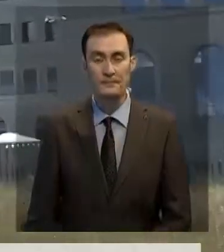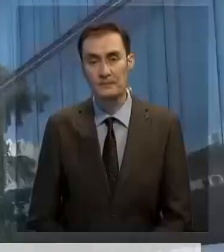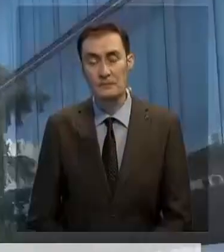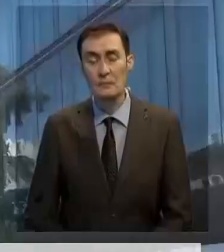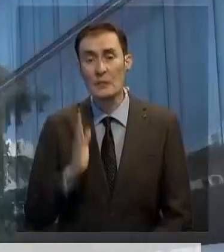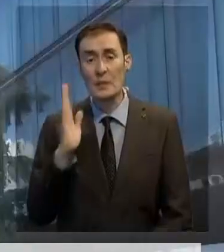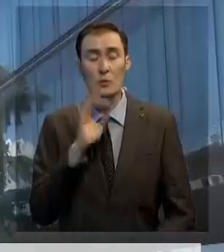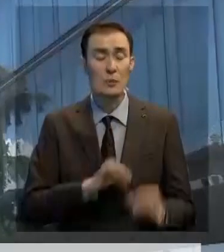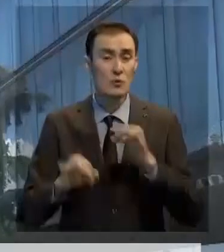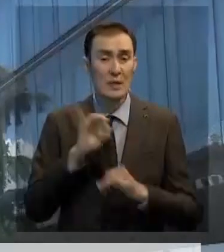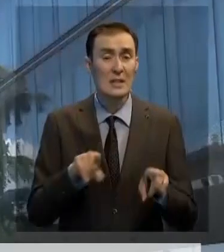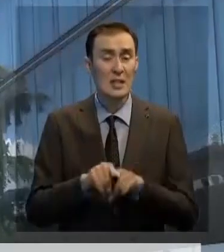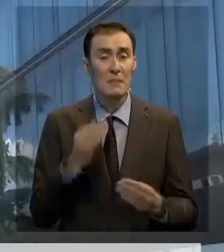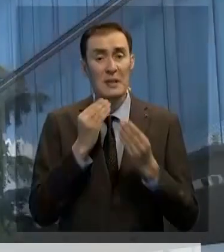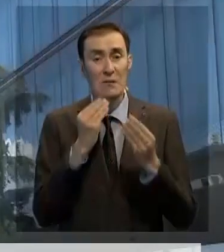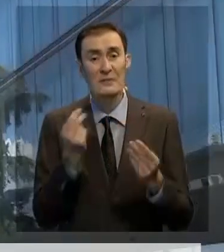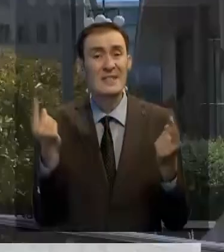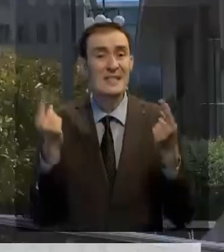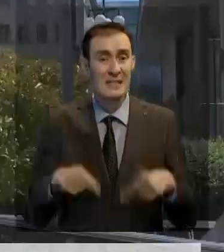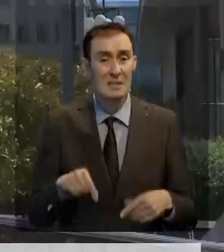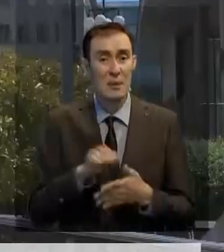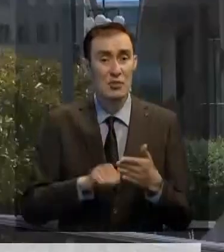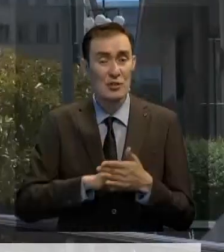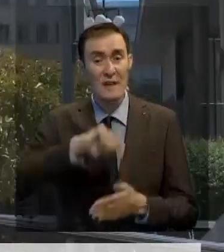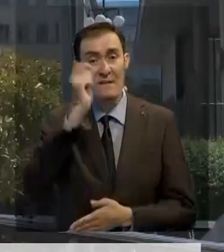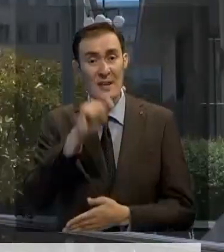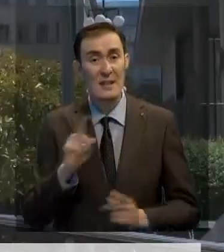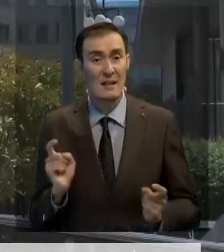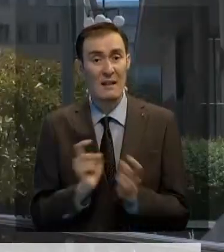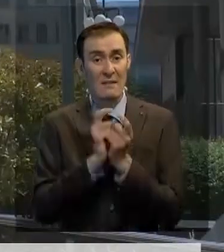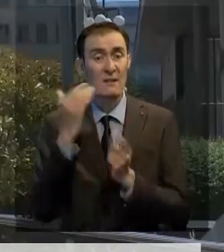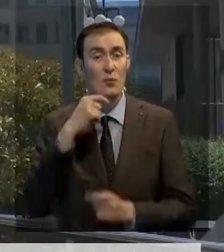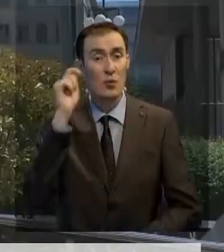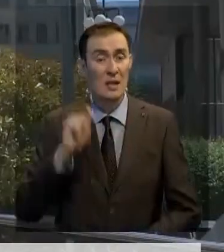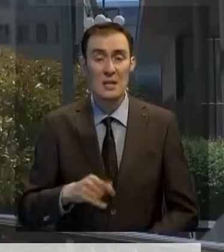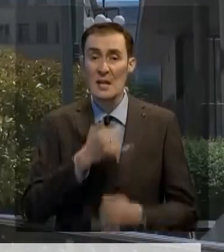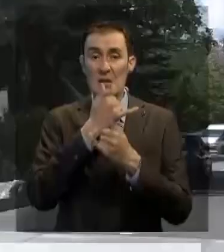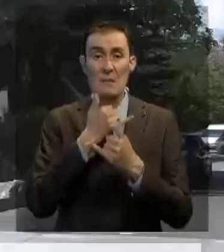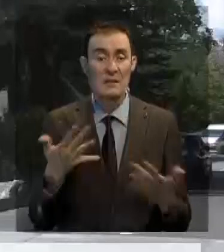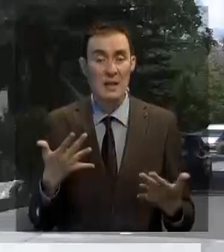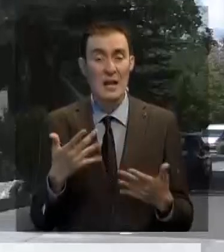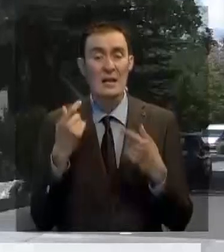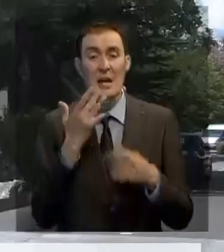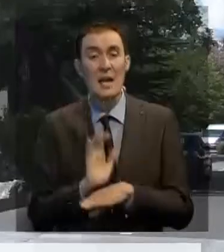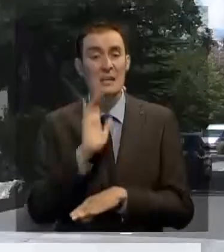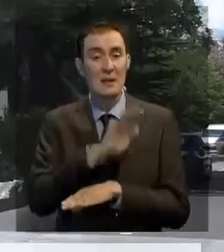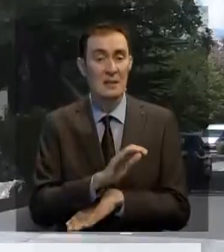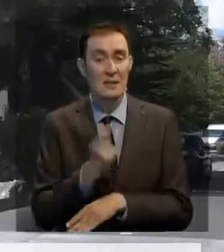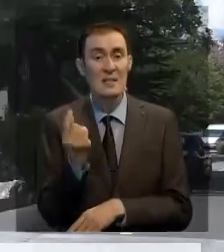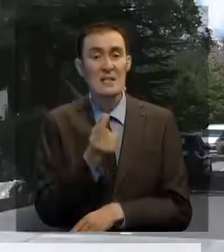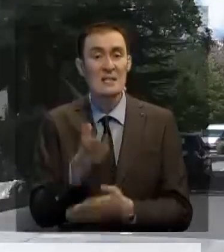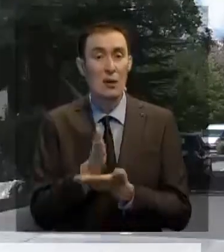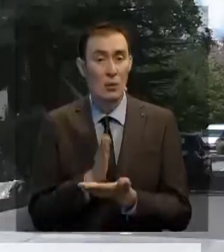Будет обсуждаться и продовольственный кризис в связи с тем, что военный конфликт в Украине не позволяет экспортировать зерно из этой страны.